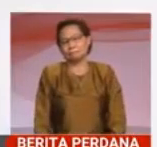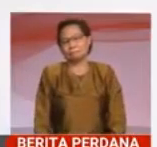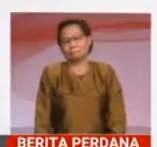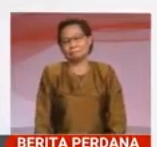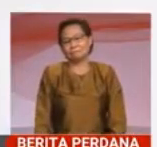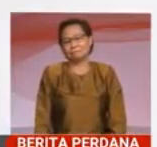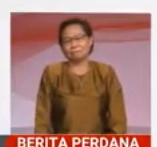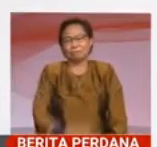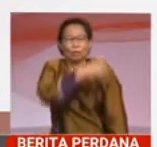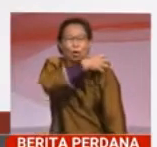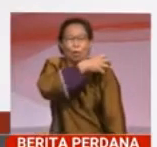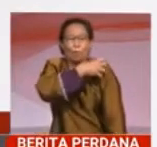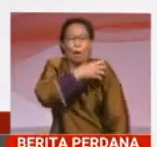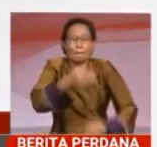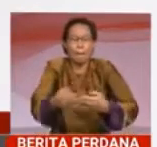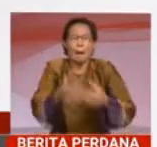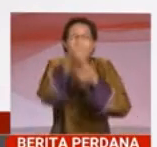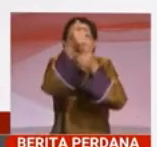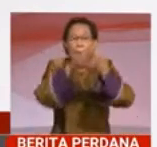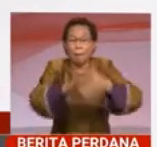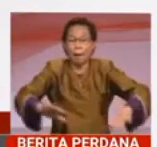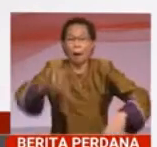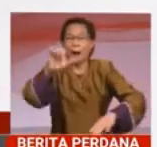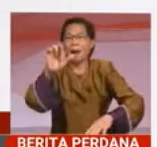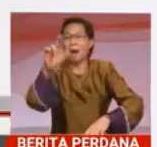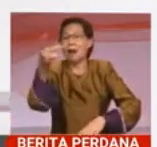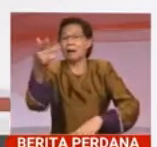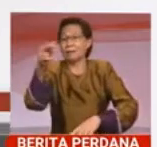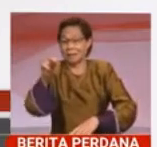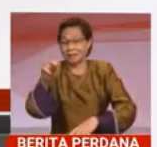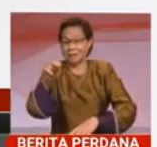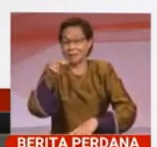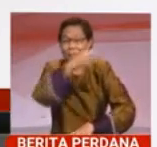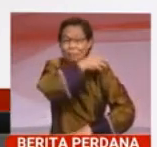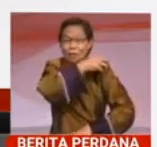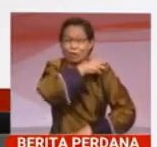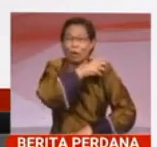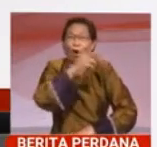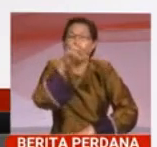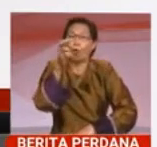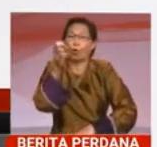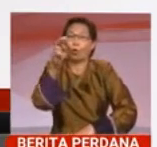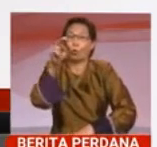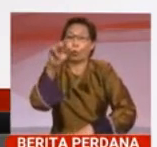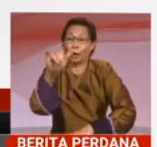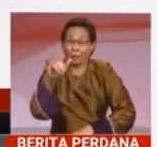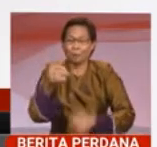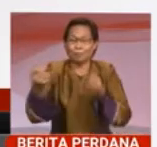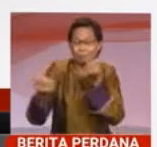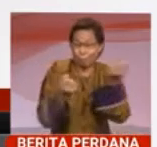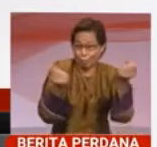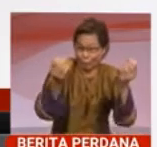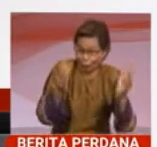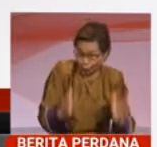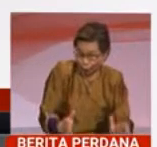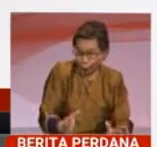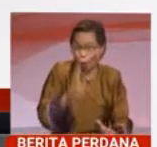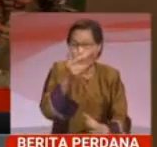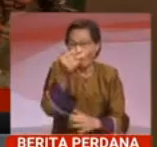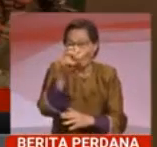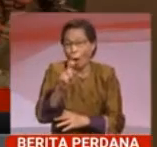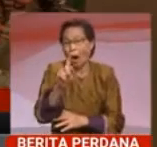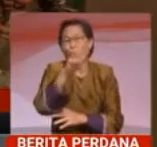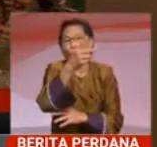Hai komando operasi Balai Bomba dan penyelamat lakin pegawai bomber Khan anak2 Roni Robert berkata pemandu kereta one